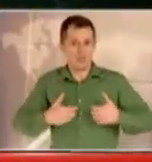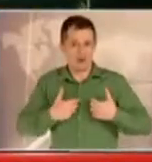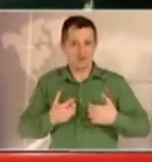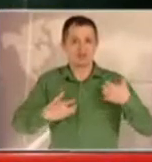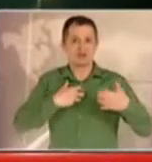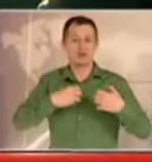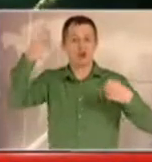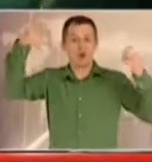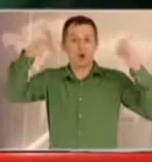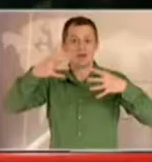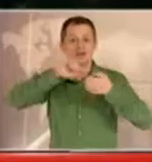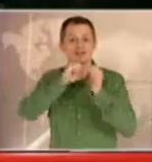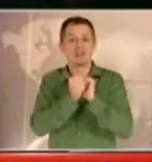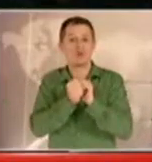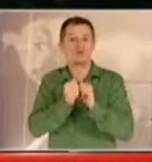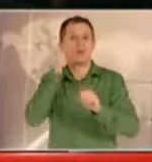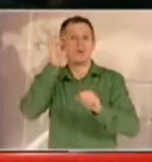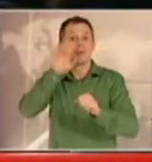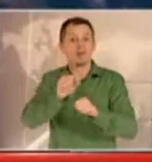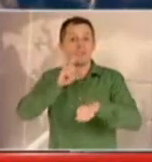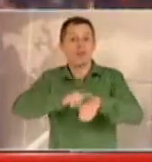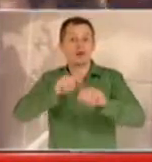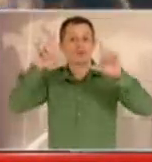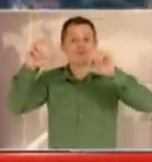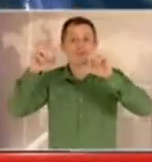spectacolul de lumini sau să imortalizeze momentul.